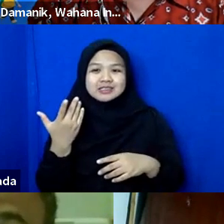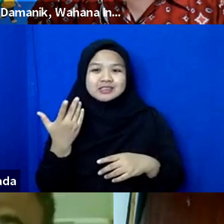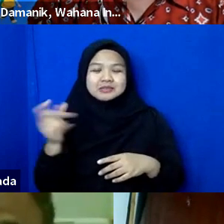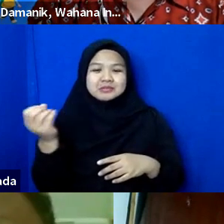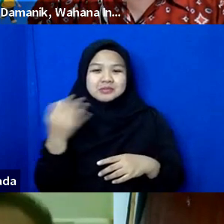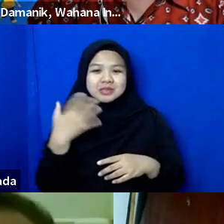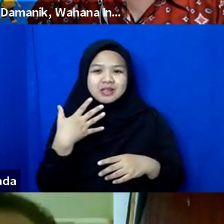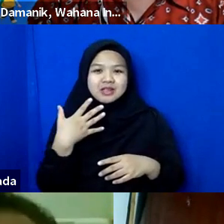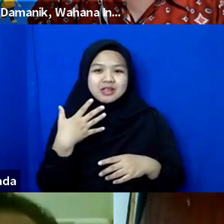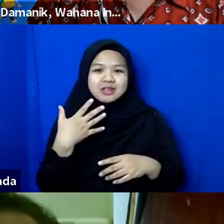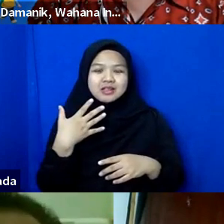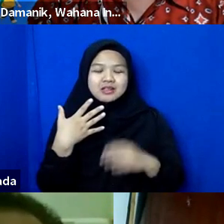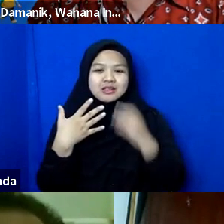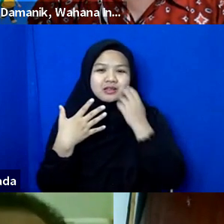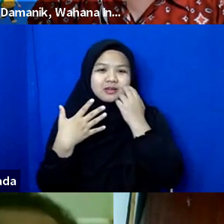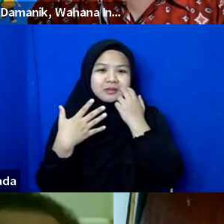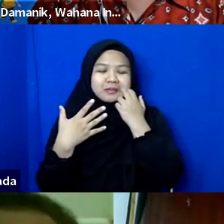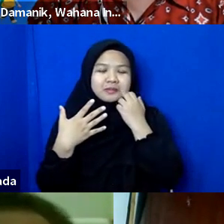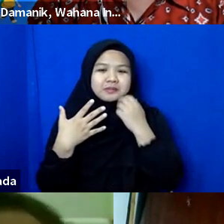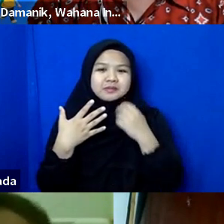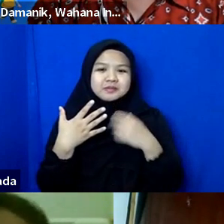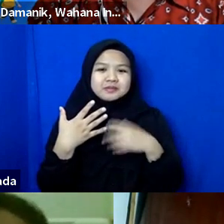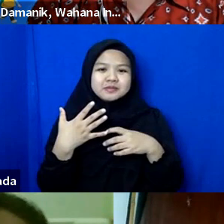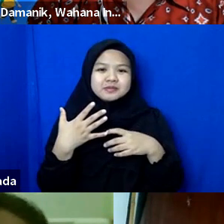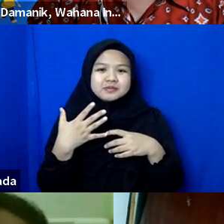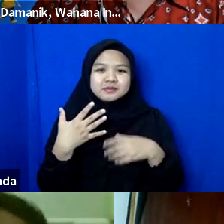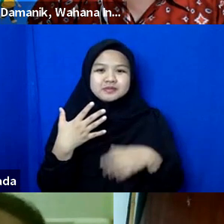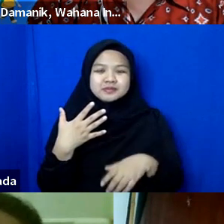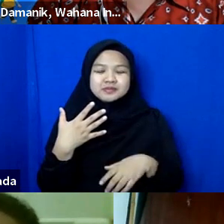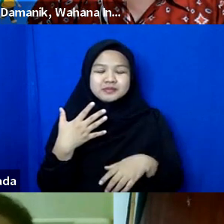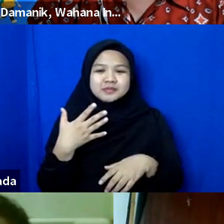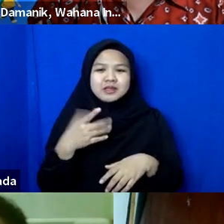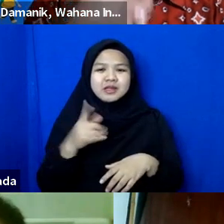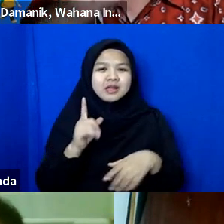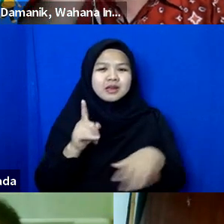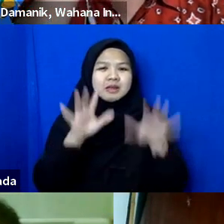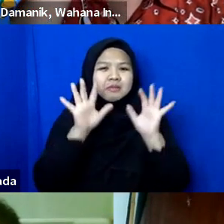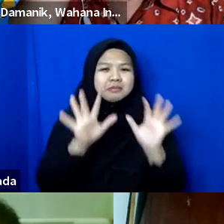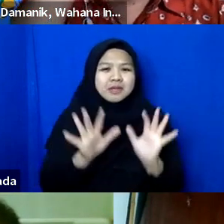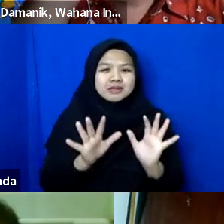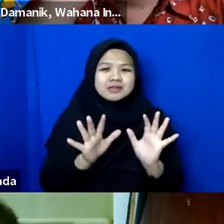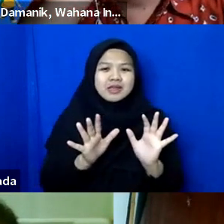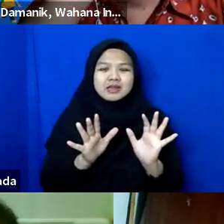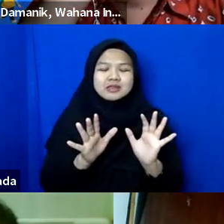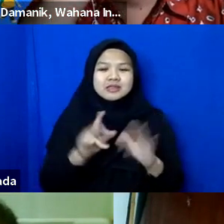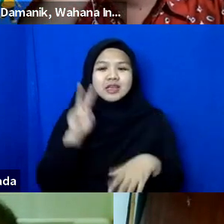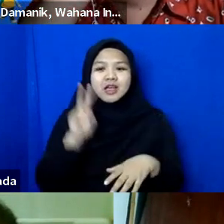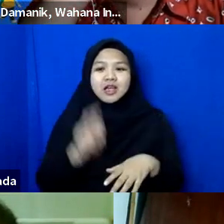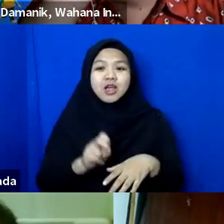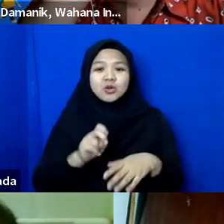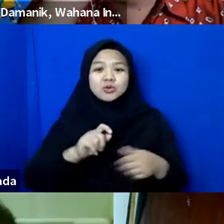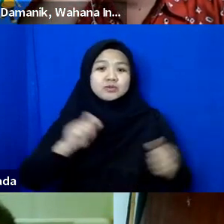katakan bahwa apa namanya tertabraknya hal yang memang harus